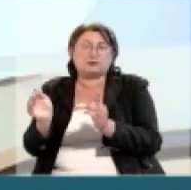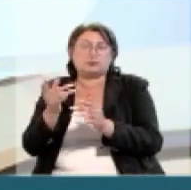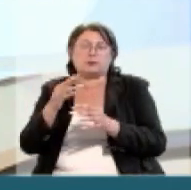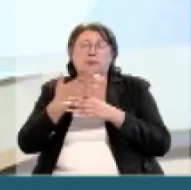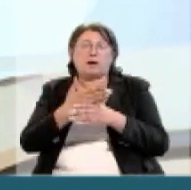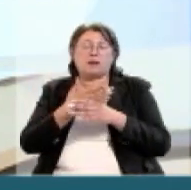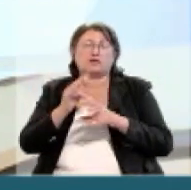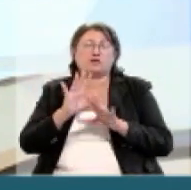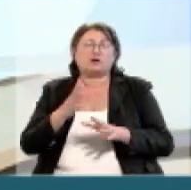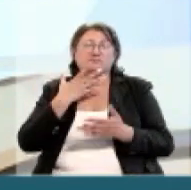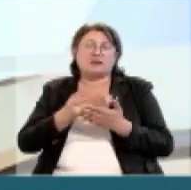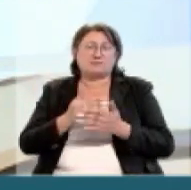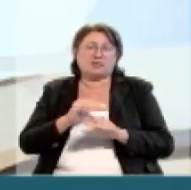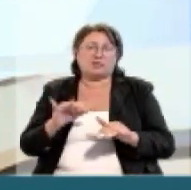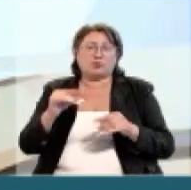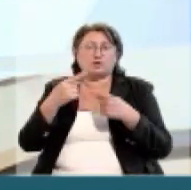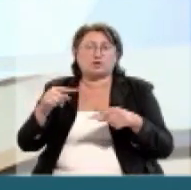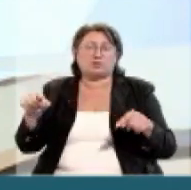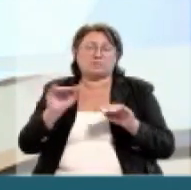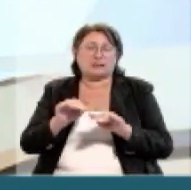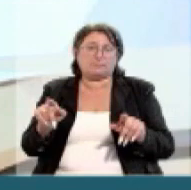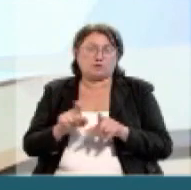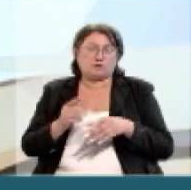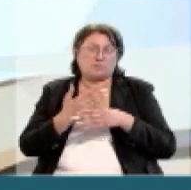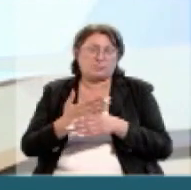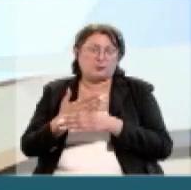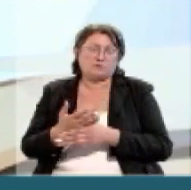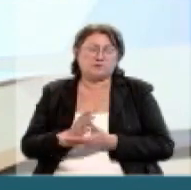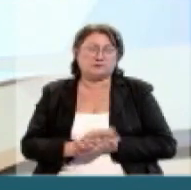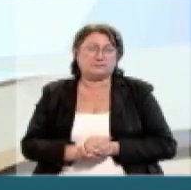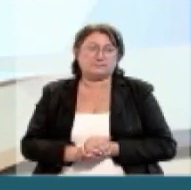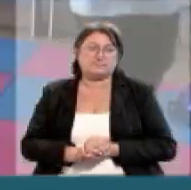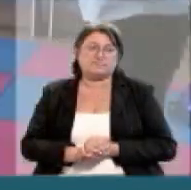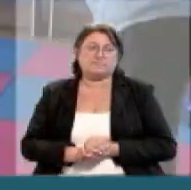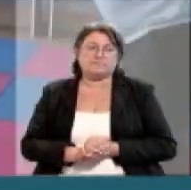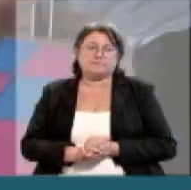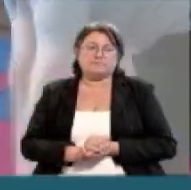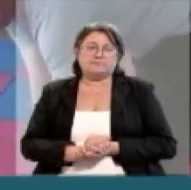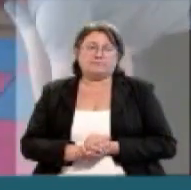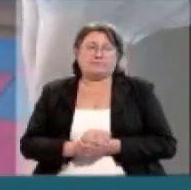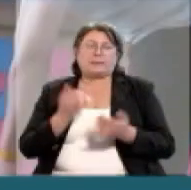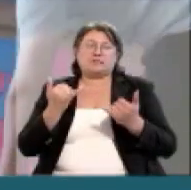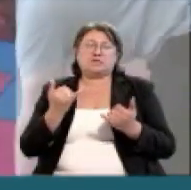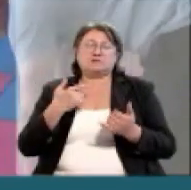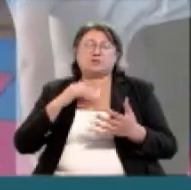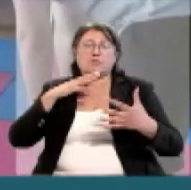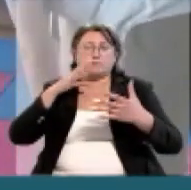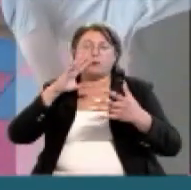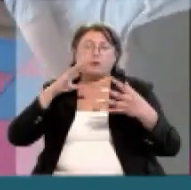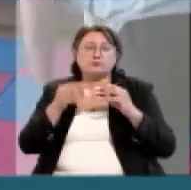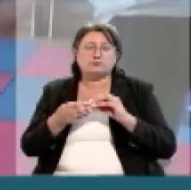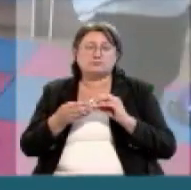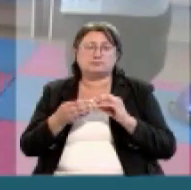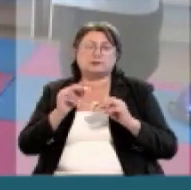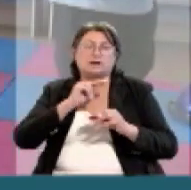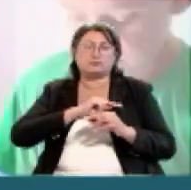студиясы ашылды. Олардың ата-аналары өз балаларымен ғана емес, басқа балаларға да көмектесе. Бүгінгі таңда кешен 200-ге жуық